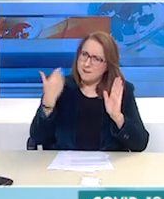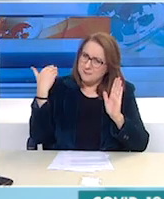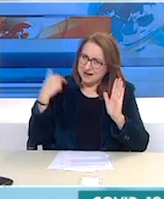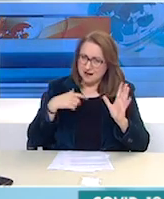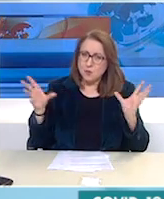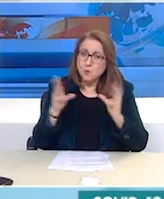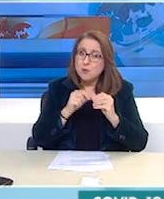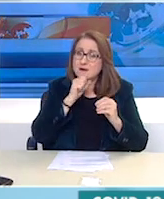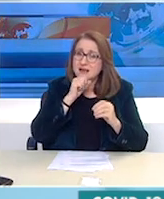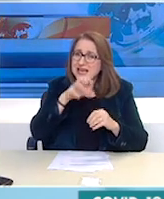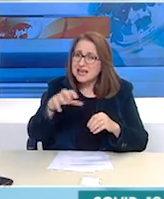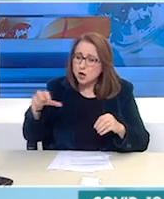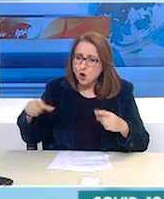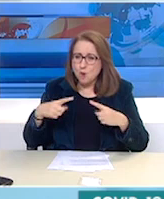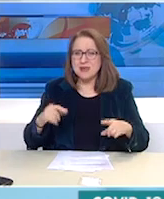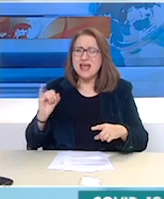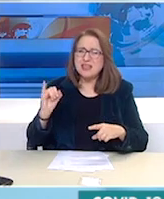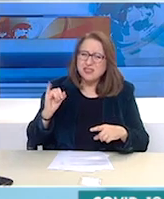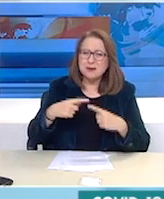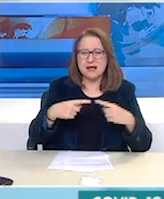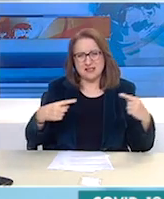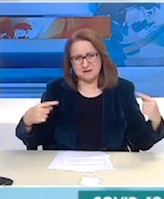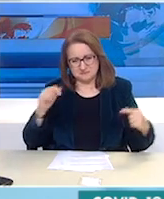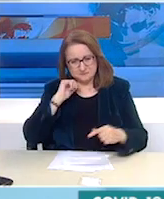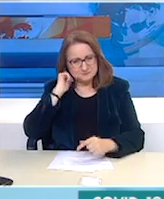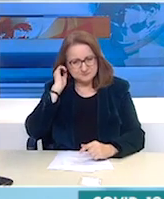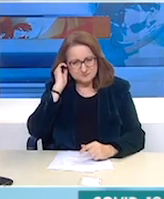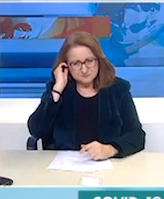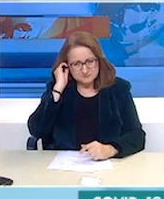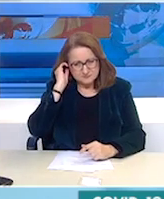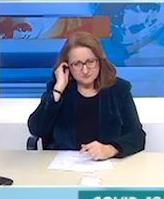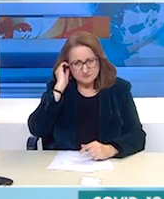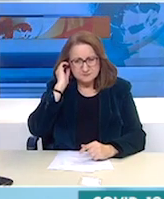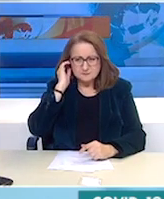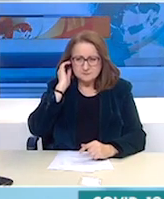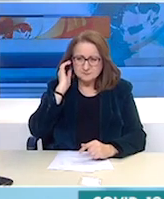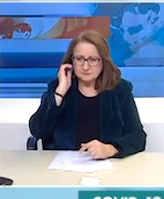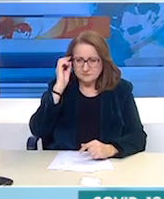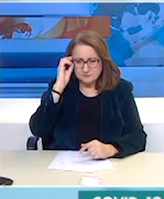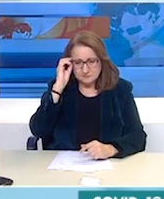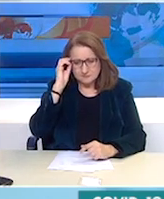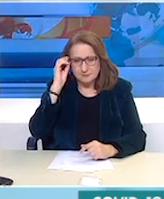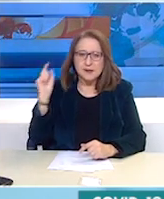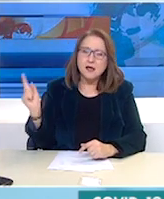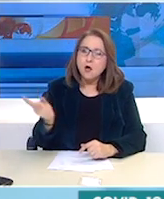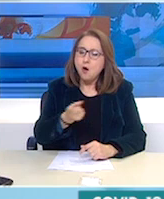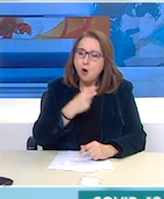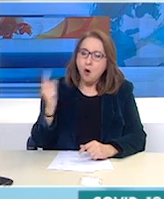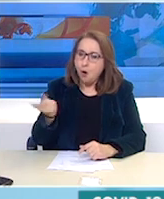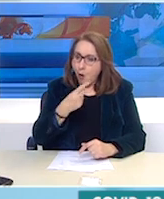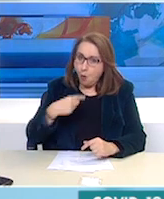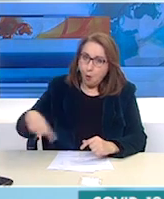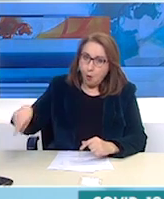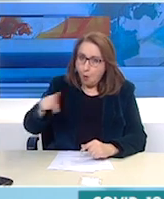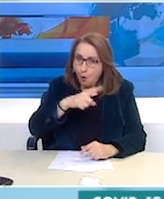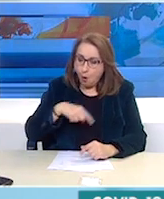Προστασία. Ο Υφυπουργός μπορεί να προσθέσει μετά κάτι άλλο. Όλοι οι θετικοί ασθενείς απομακρύνθηκαν από τη δομή, όπως και το προσωπικό με